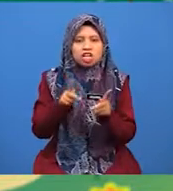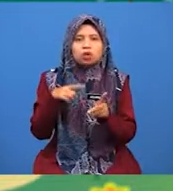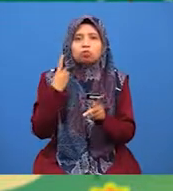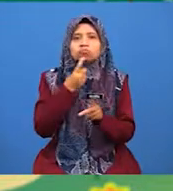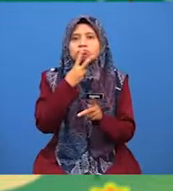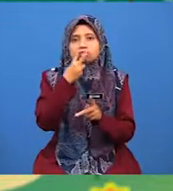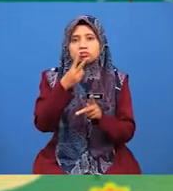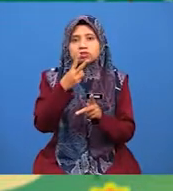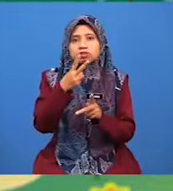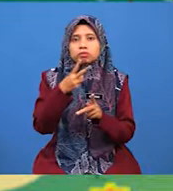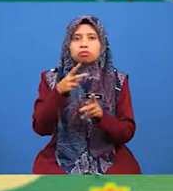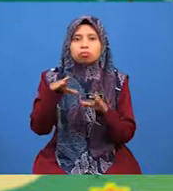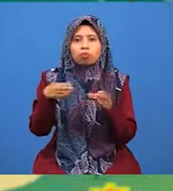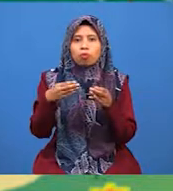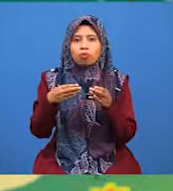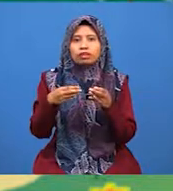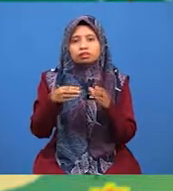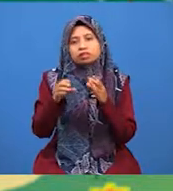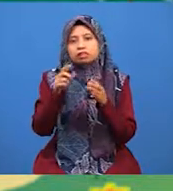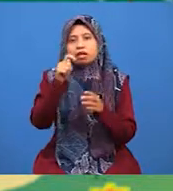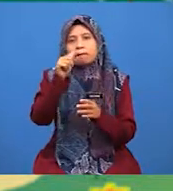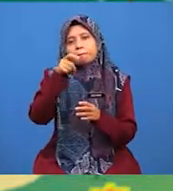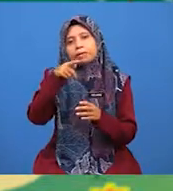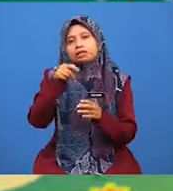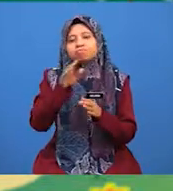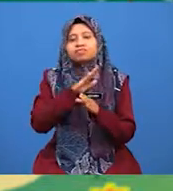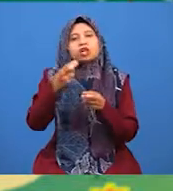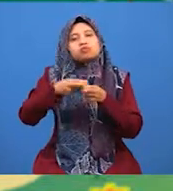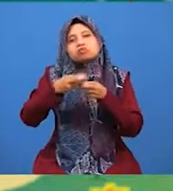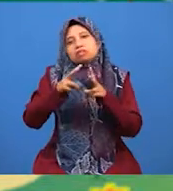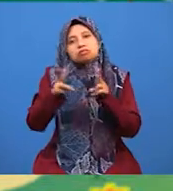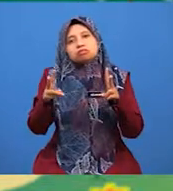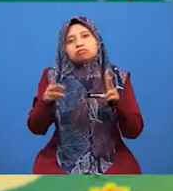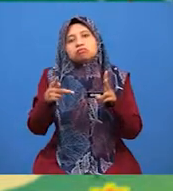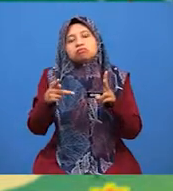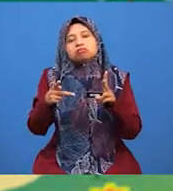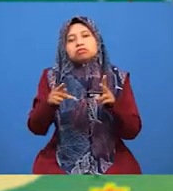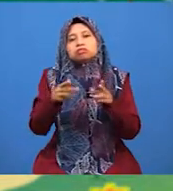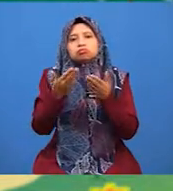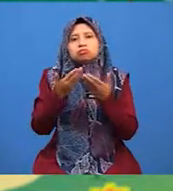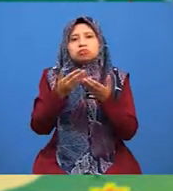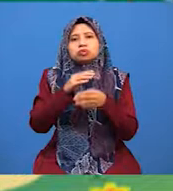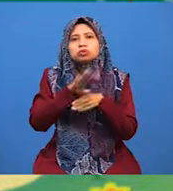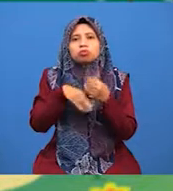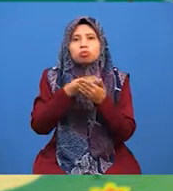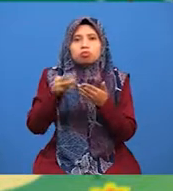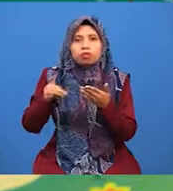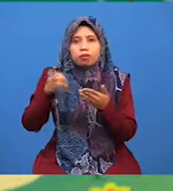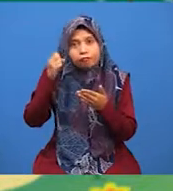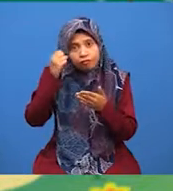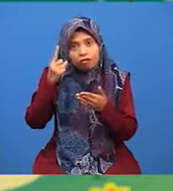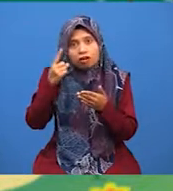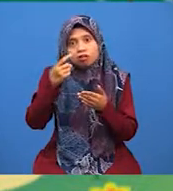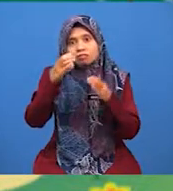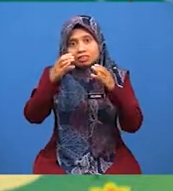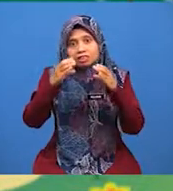tapai ubi tidaklah begitu rumit. Cikgu berharap agar murid-murid dapat memahami